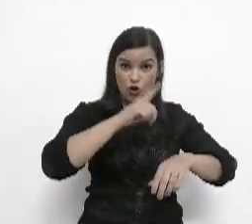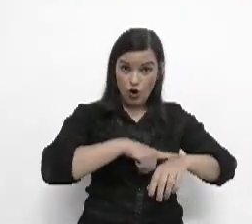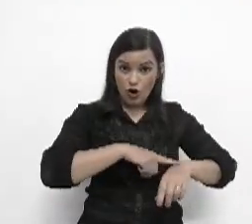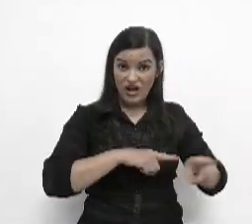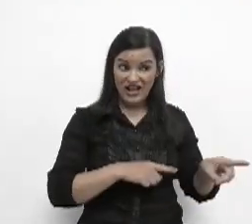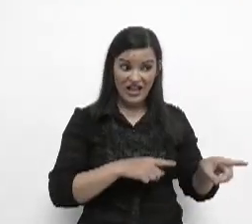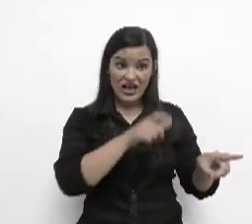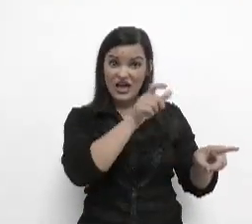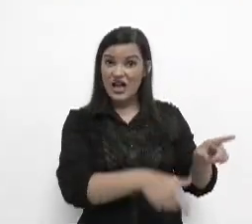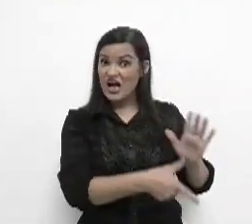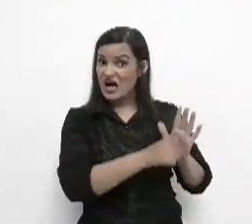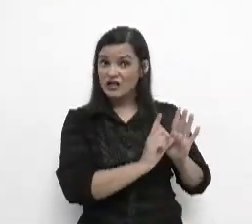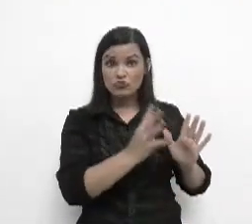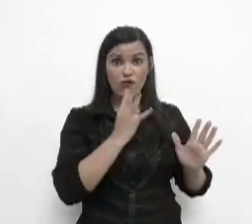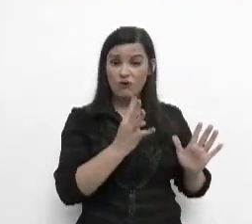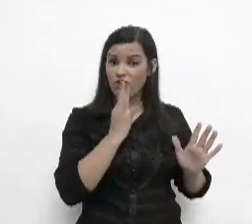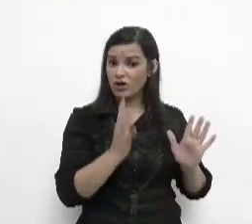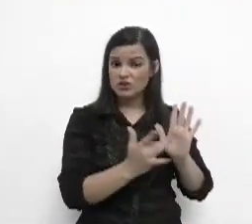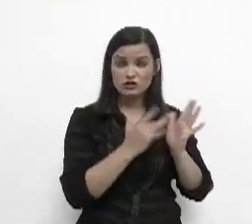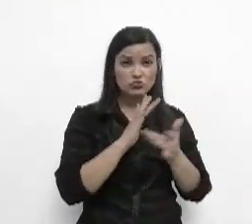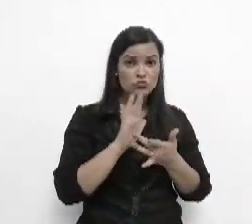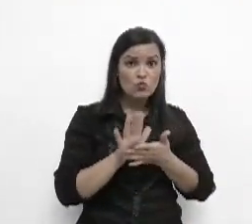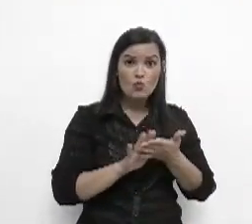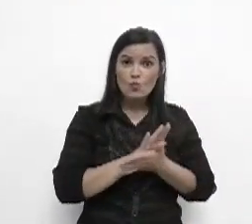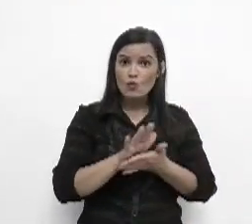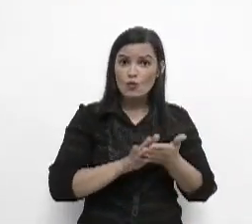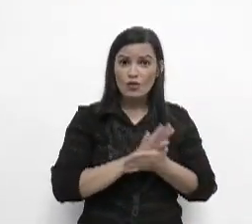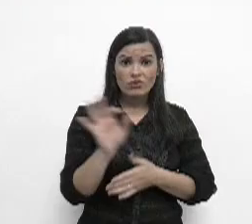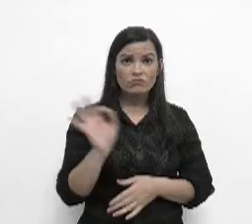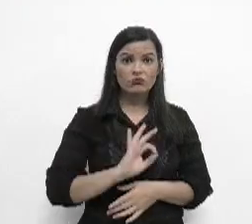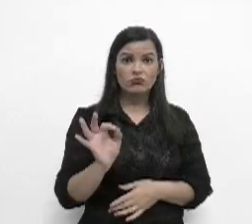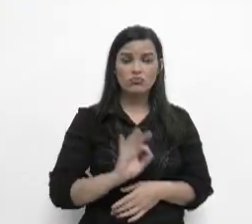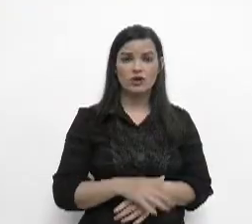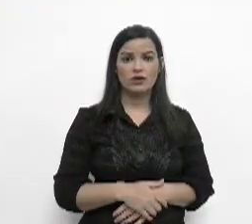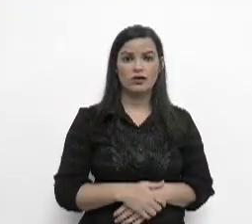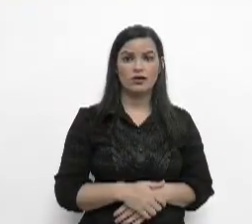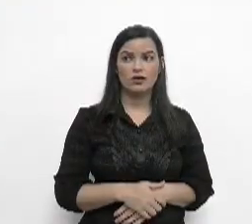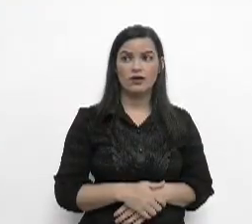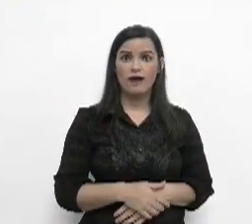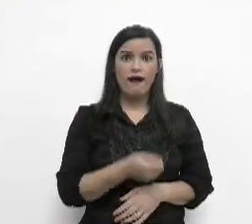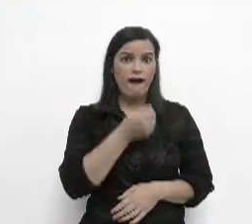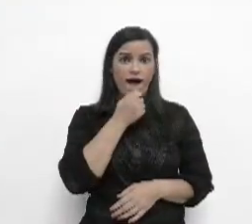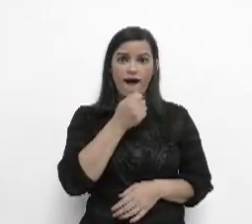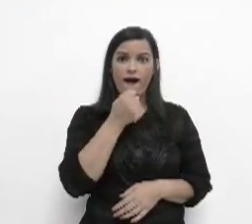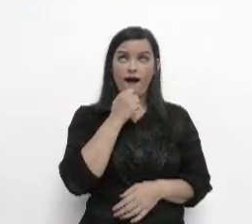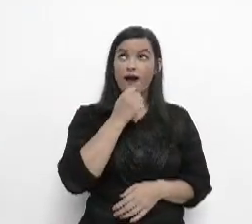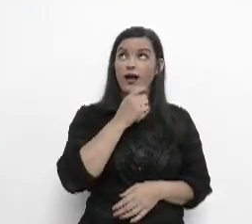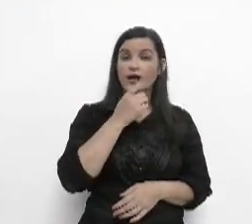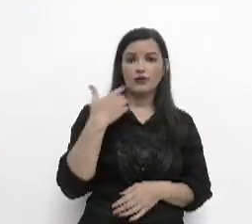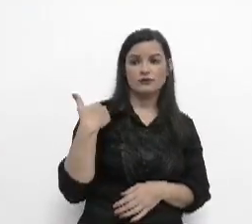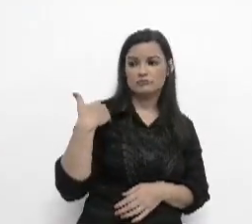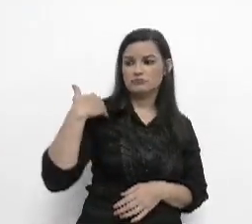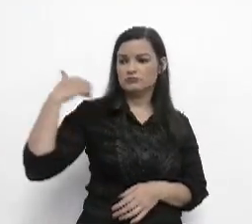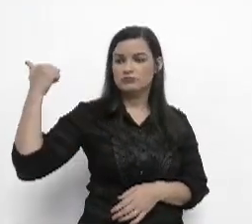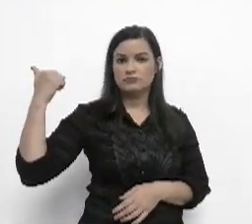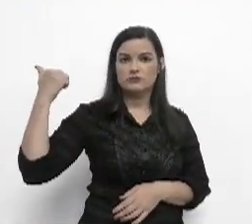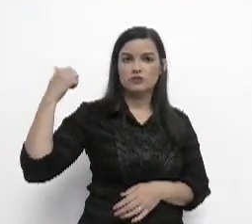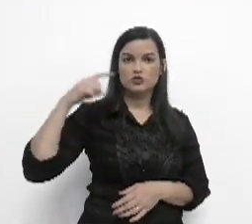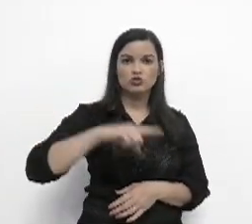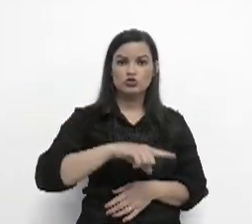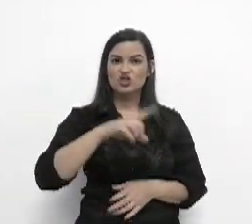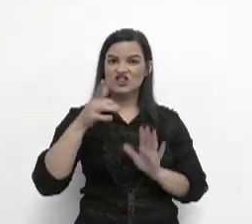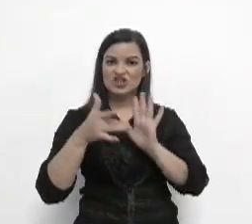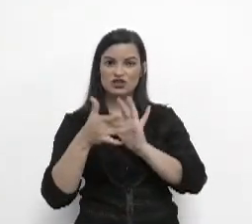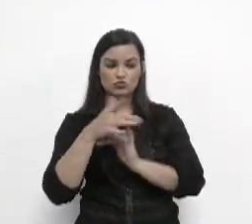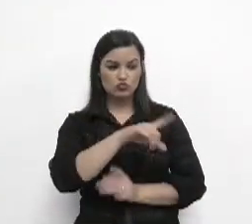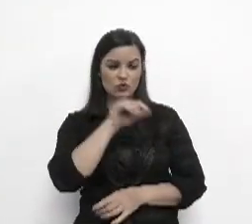ele não conhecia Jesus. 그는 예수님에 의해서 사명자로 부름을 받지 못했습니다. Ainda não havia sido chamado para a missão que